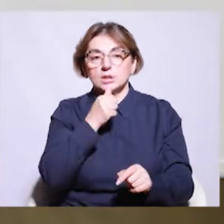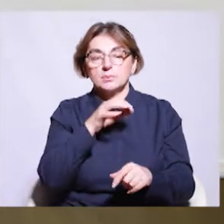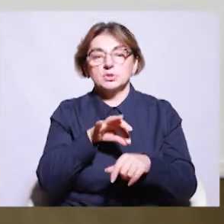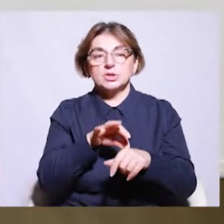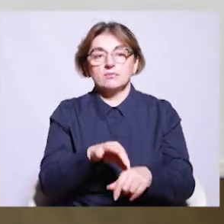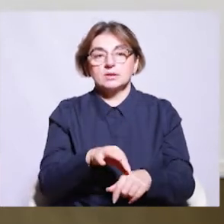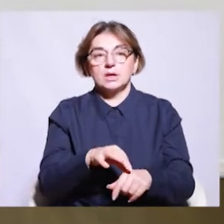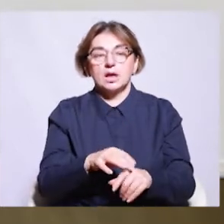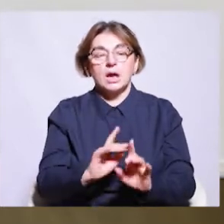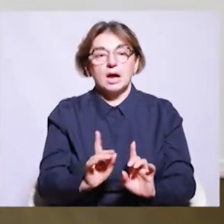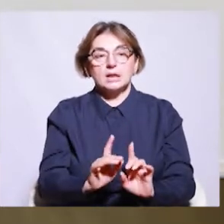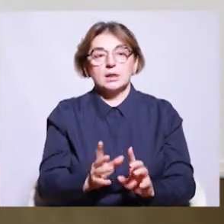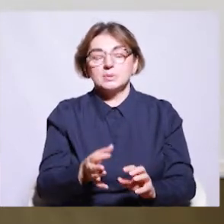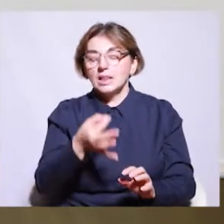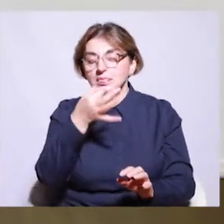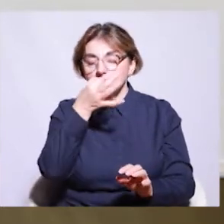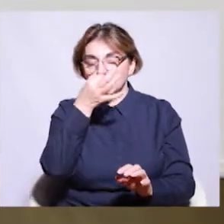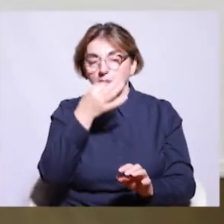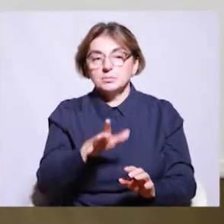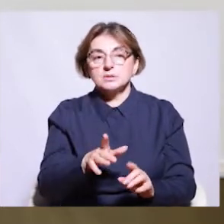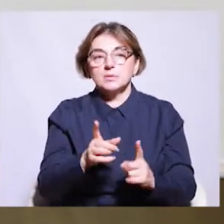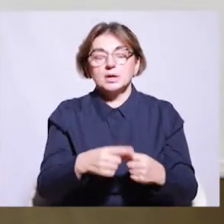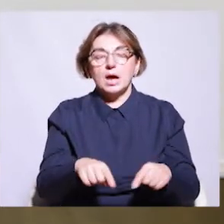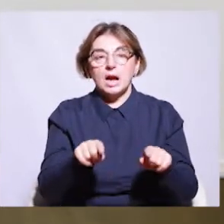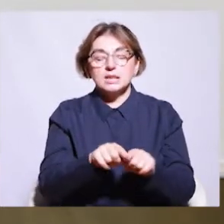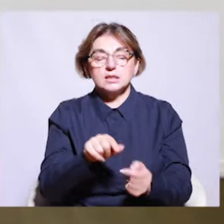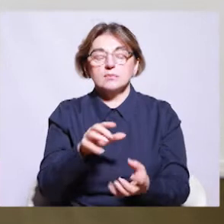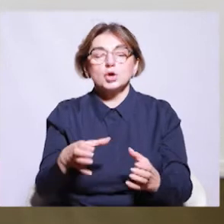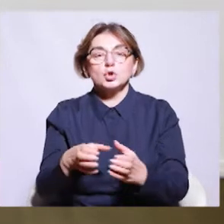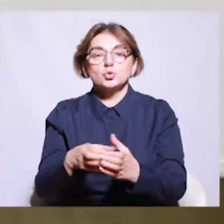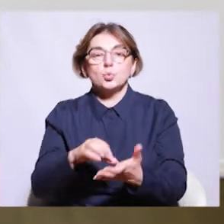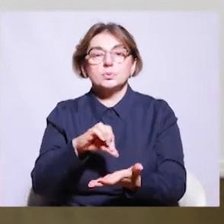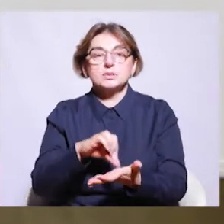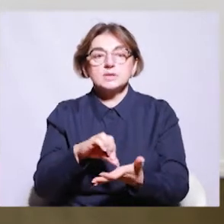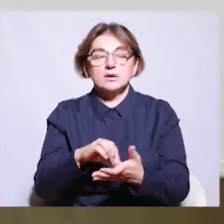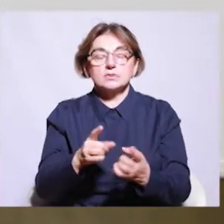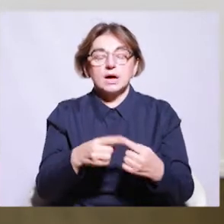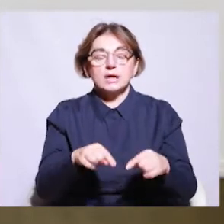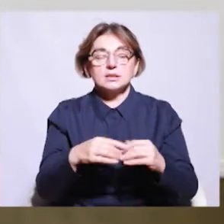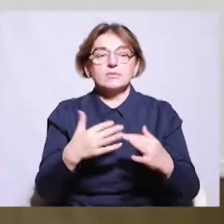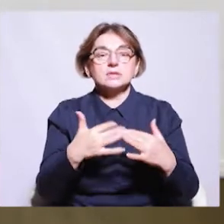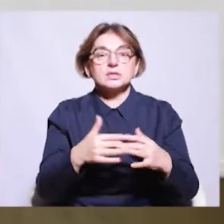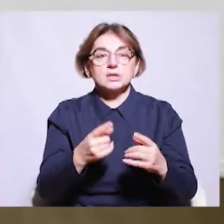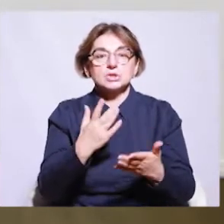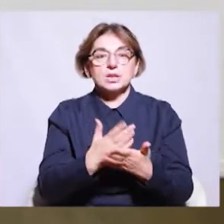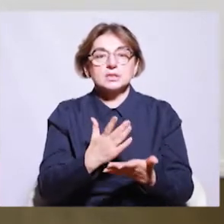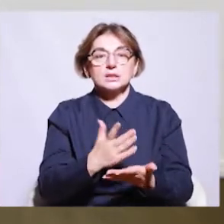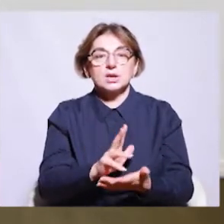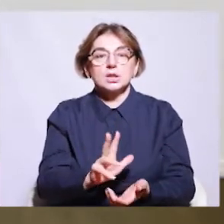ექსპერიმენტულად ჩავატარეთ, არამედ ნებისმიერი ასეთი ტიპის რეაქციას, ანუ ხსნარში, სადაც